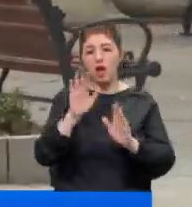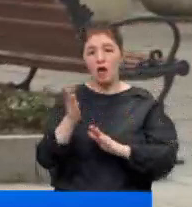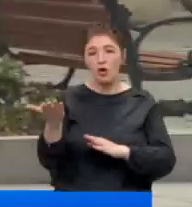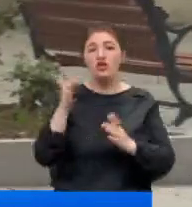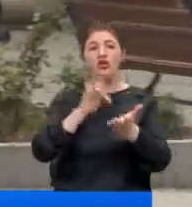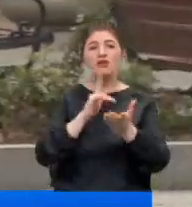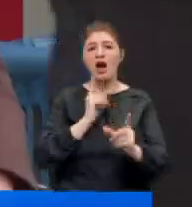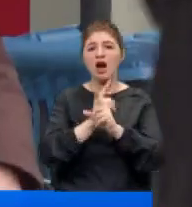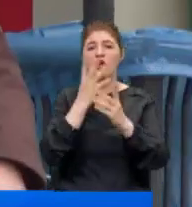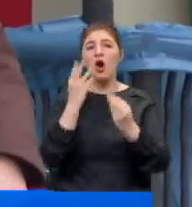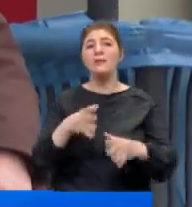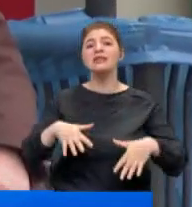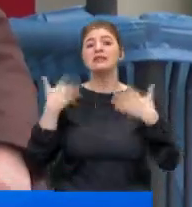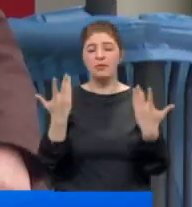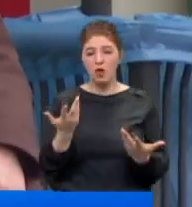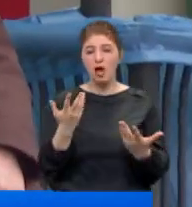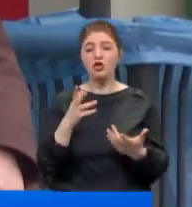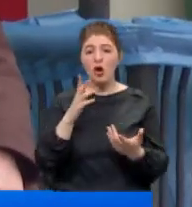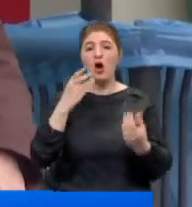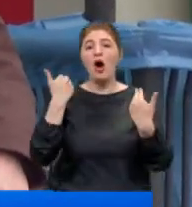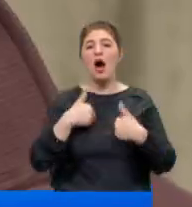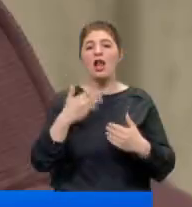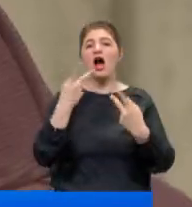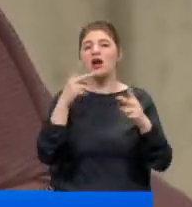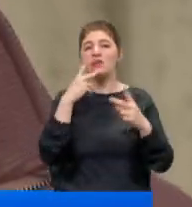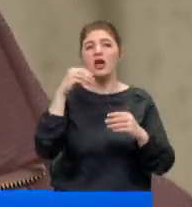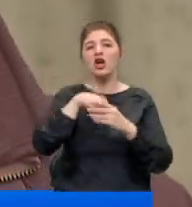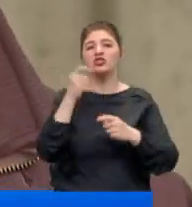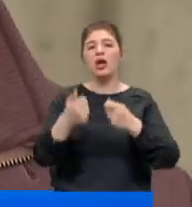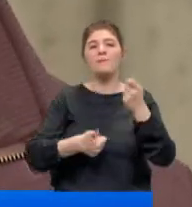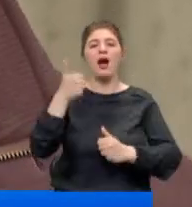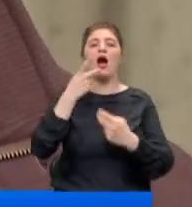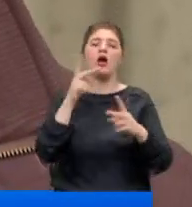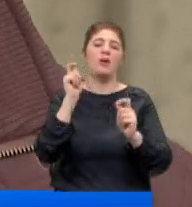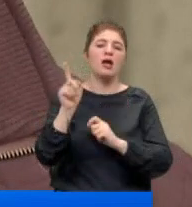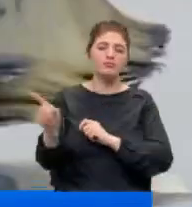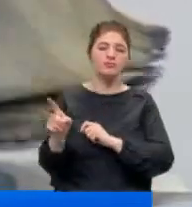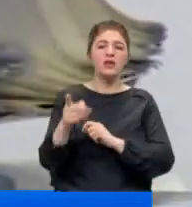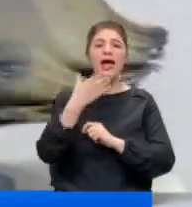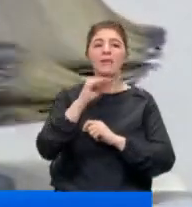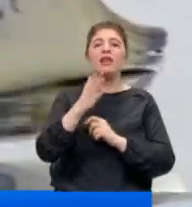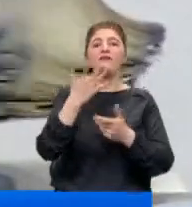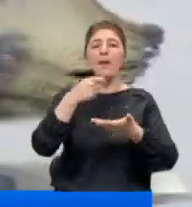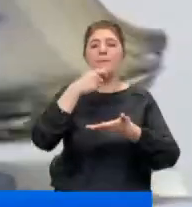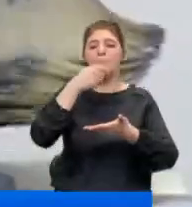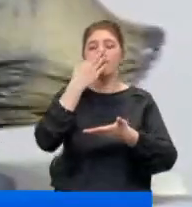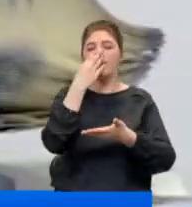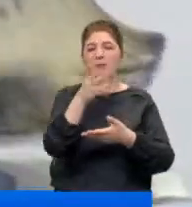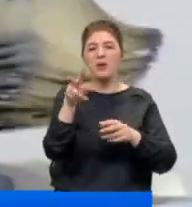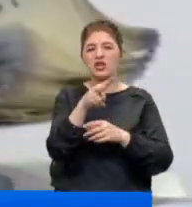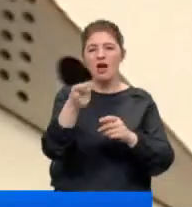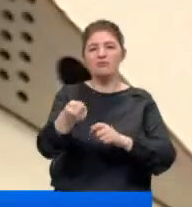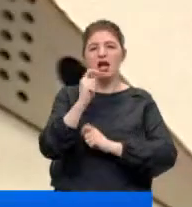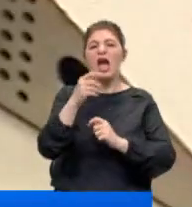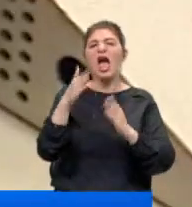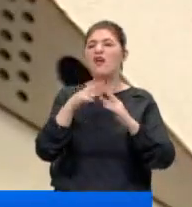durumunda ceza ile karşı karşıya kalmak istemiyorlar durumlarına dair açıklamayı İçişleri Bakanlığı yaptığı emeklilerin maaş ve ikramiye ödemeleri için